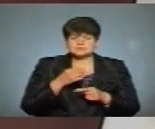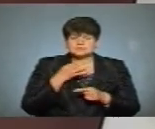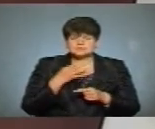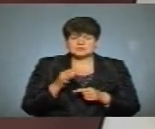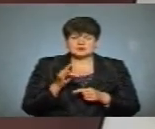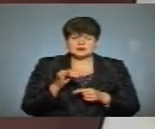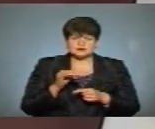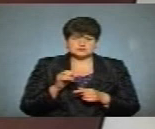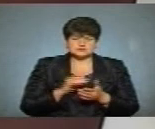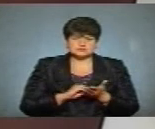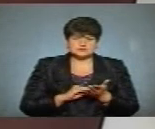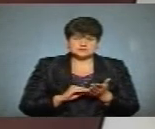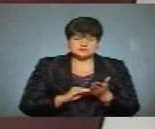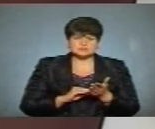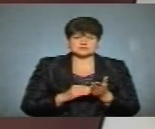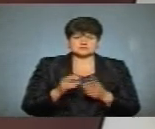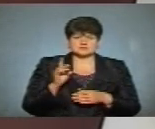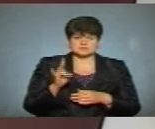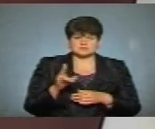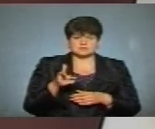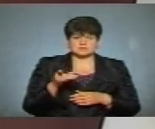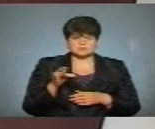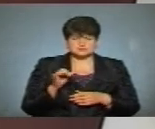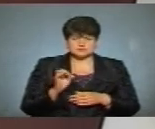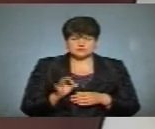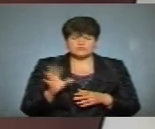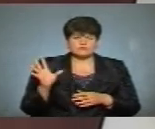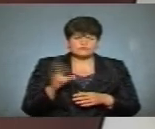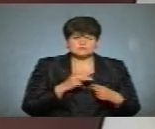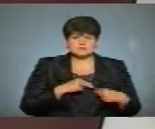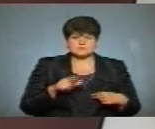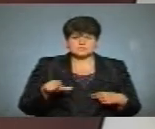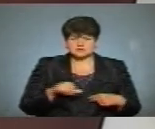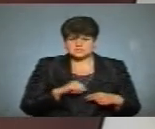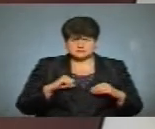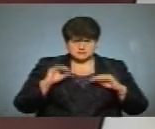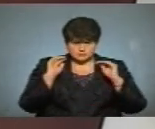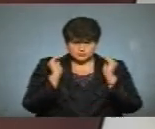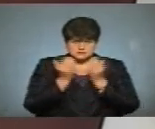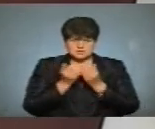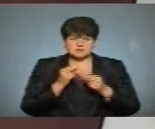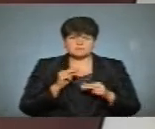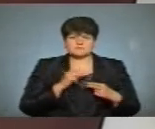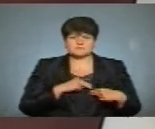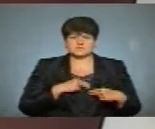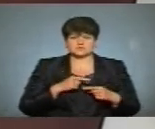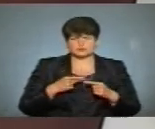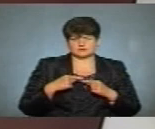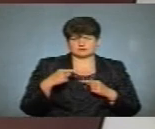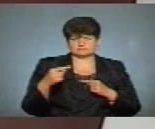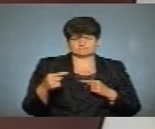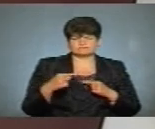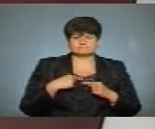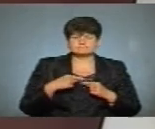речниця обласної Держпродспоживслужби Наталія Грисько. За її словами, всі працівники на самоізоляції, працюють дистанційно. За